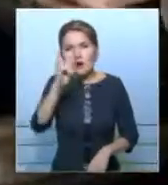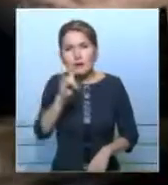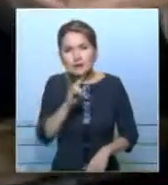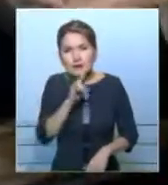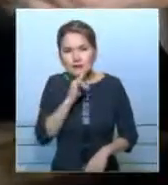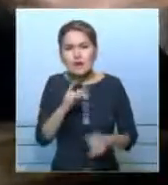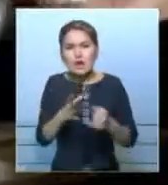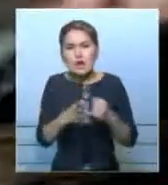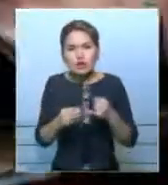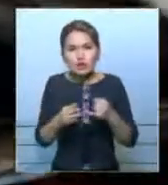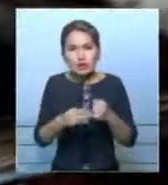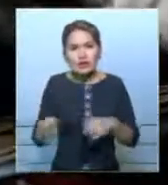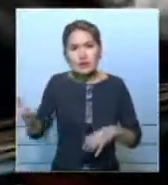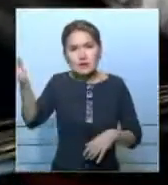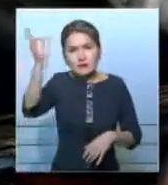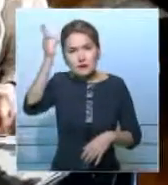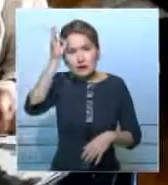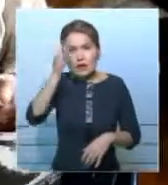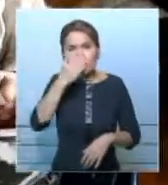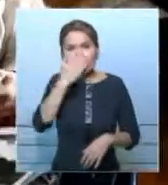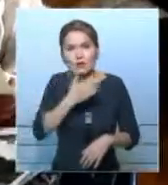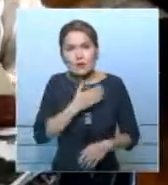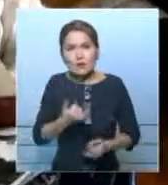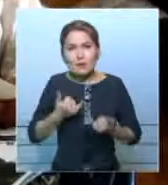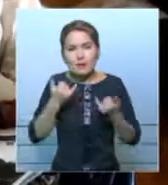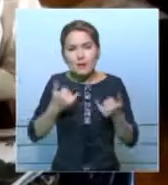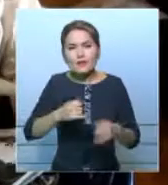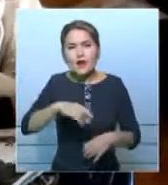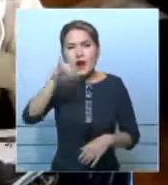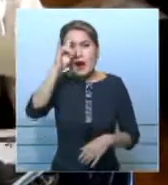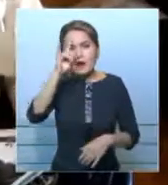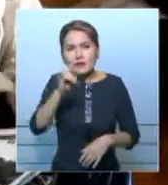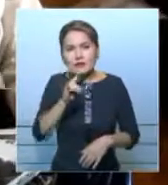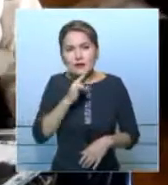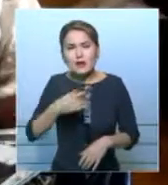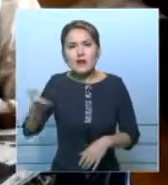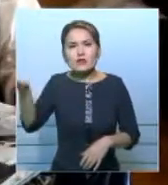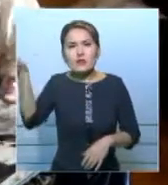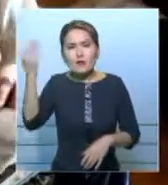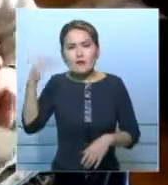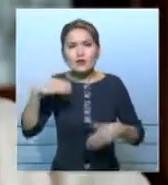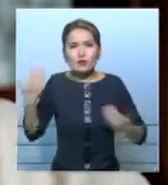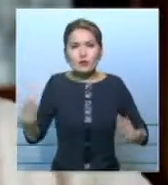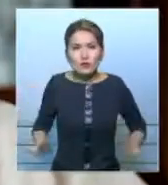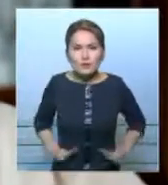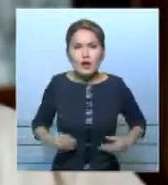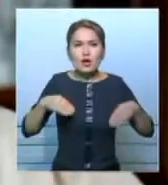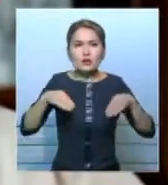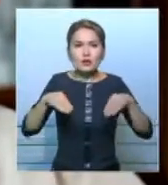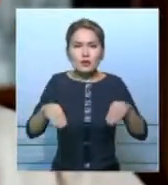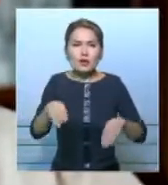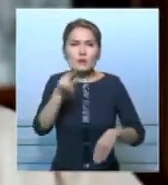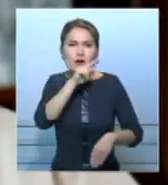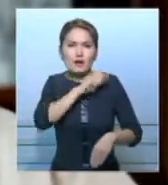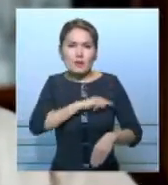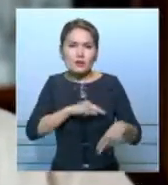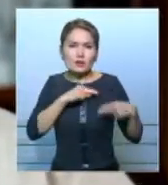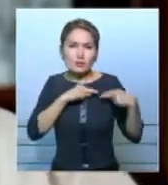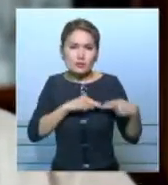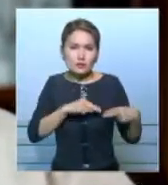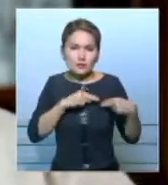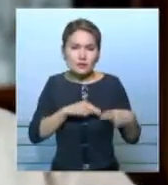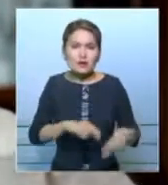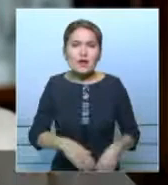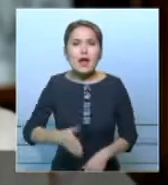Киевтің тұрғыны өткен ғасырдың ортасында Қазақстандағы тың игеруге қатысқан көптің бірі. Я слышал о казахах. Мен